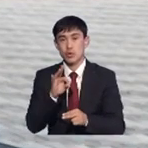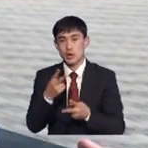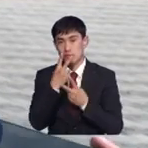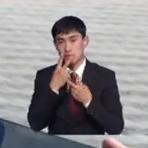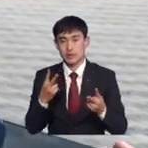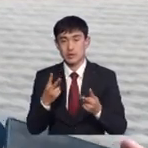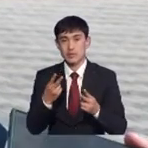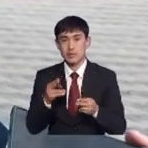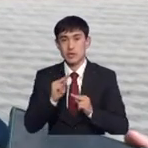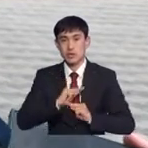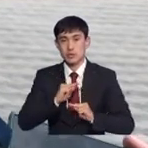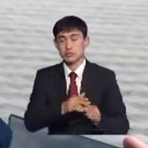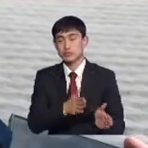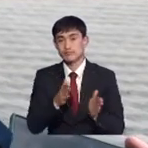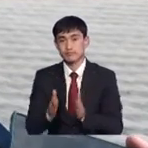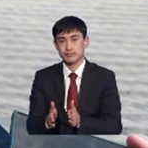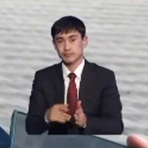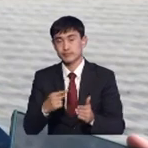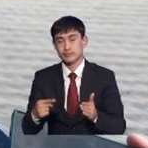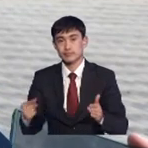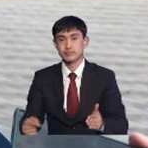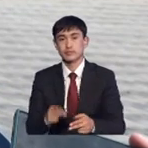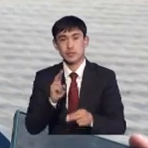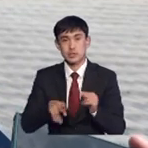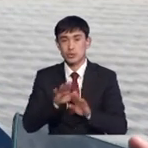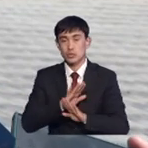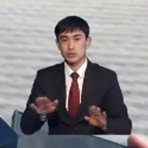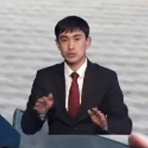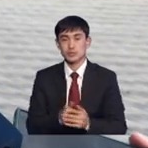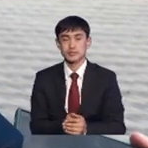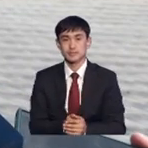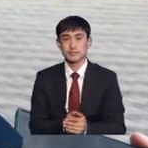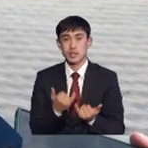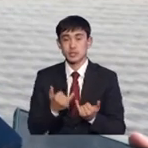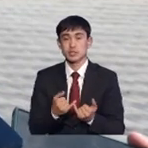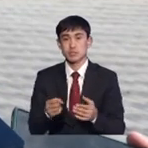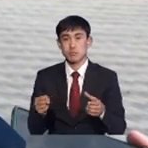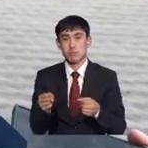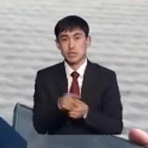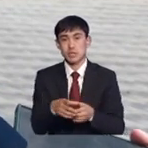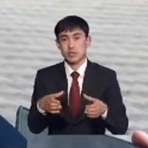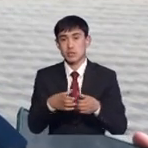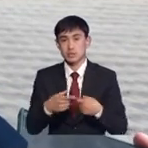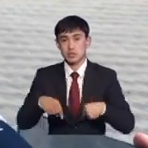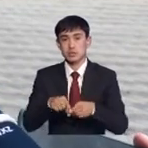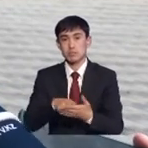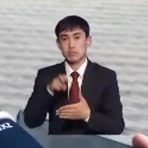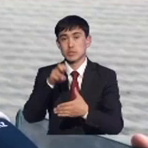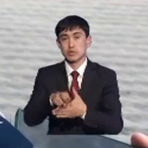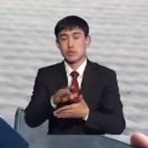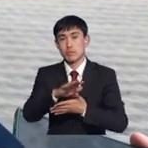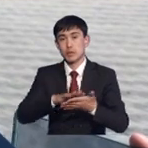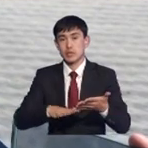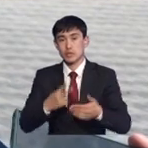все видите, ремонт, я думаю, не закончится. Сейчас подрядная организация поступила письмо на